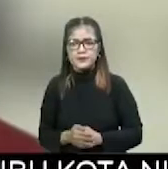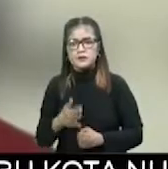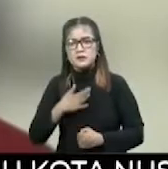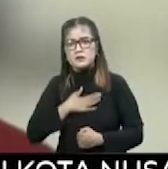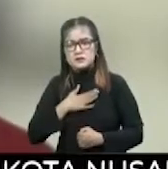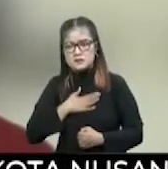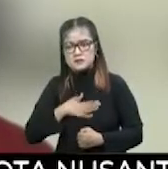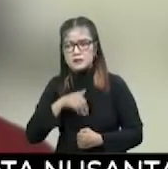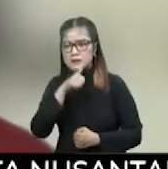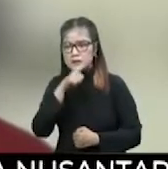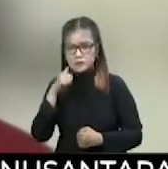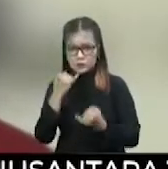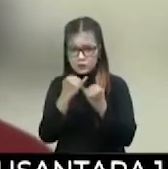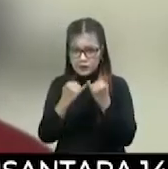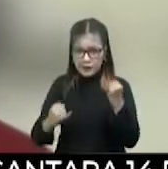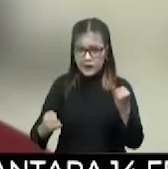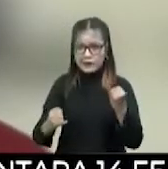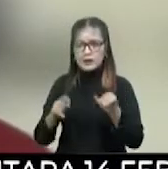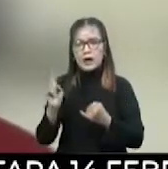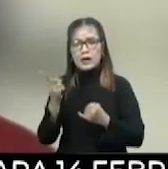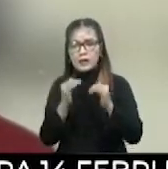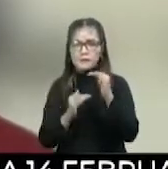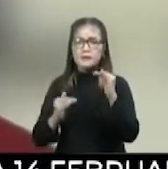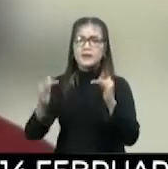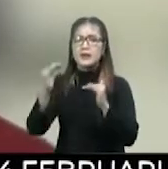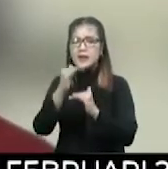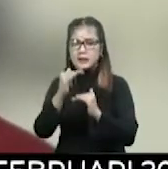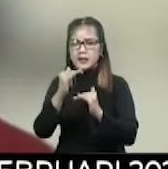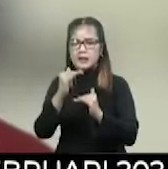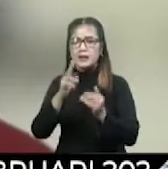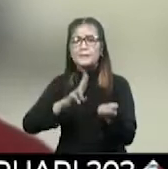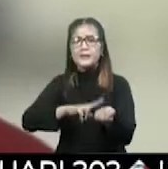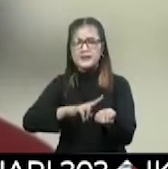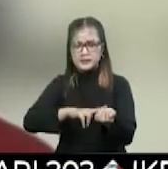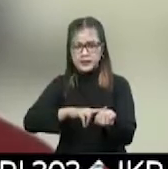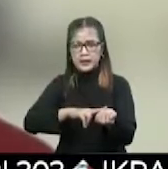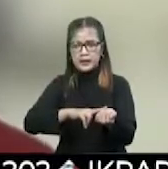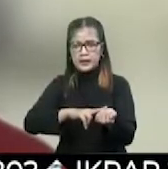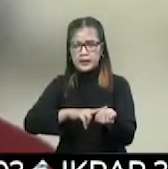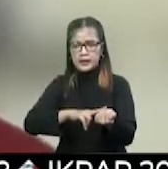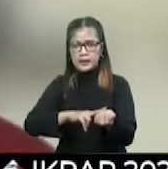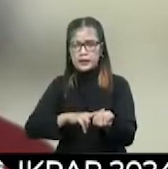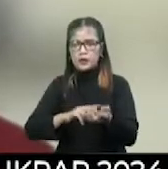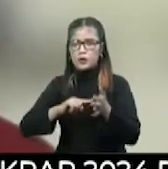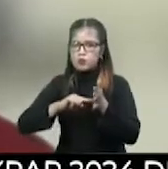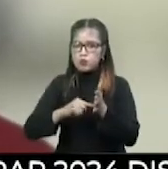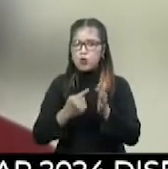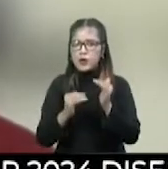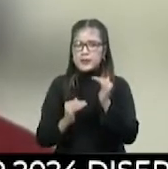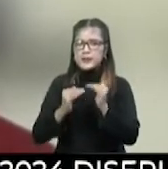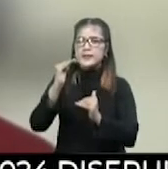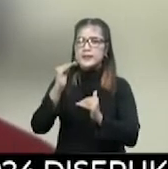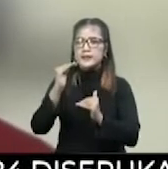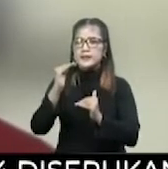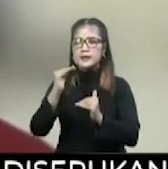minggu-minggu terakhir ini terjadi peningkatan pasien yang dirawat cukup signifikan, ya. Yang